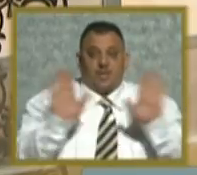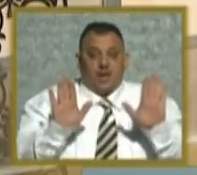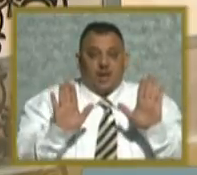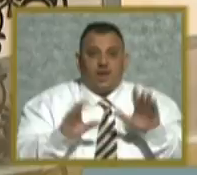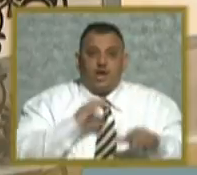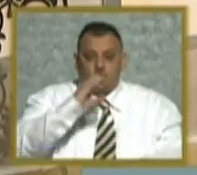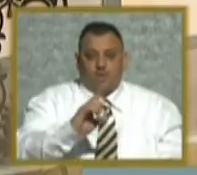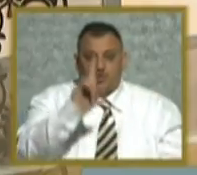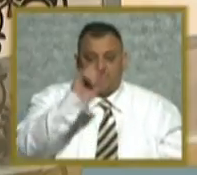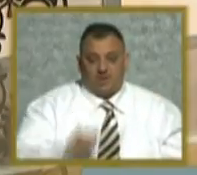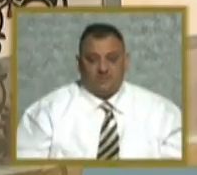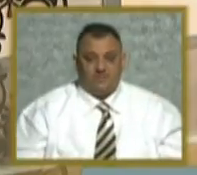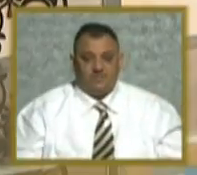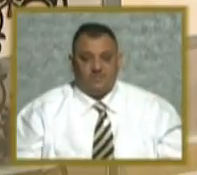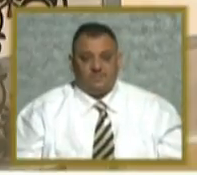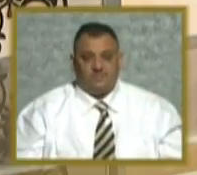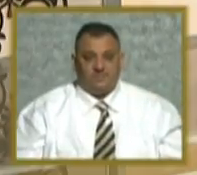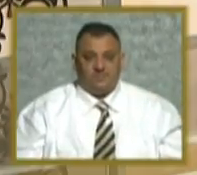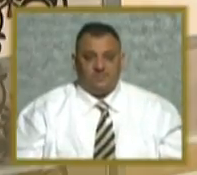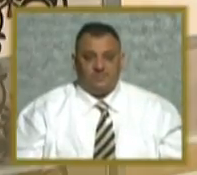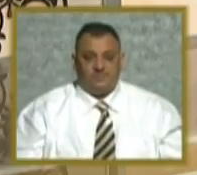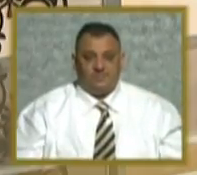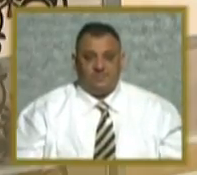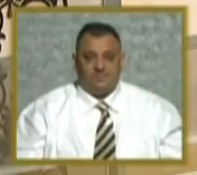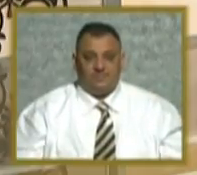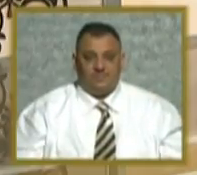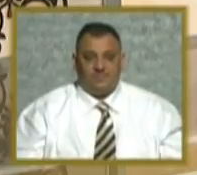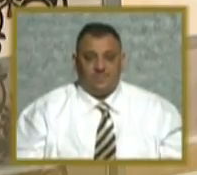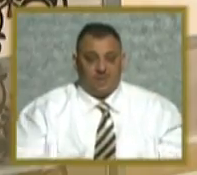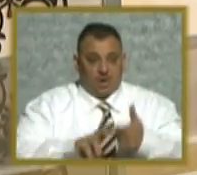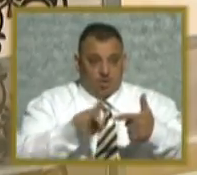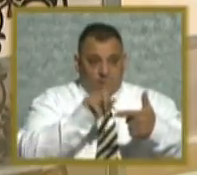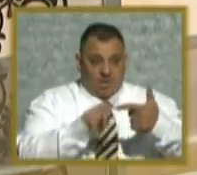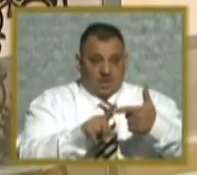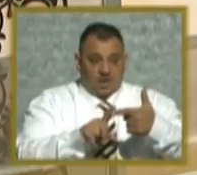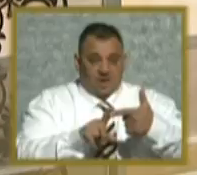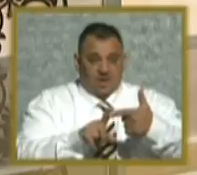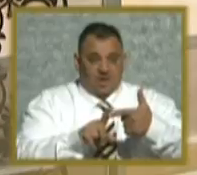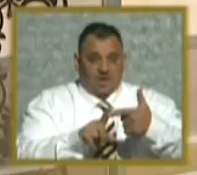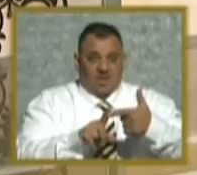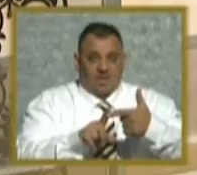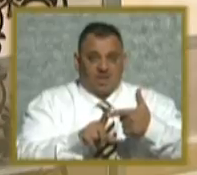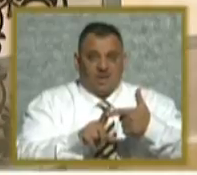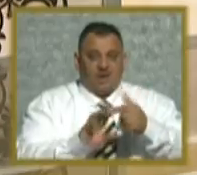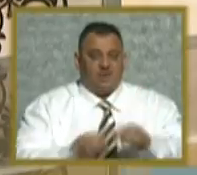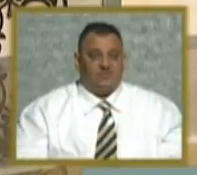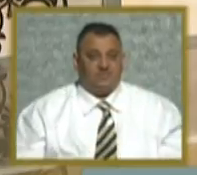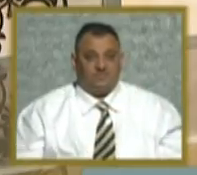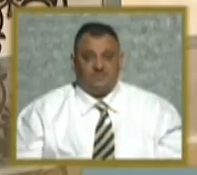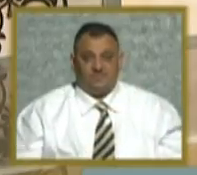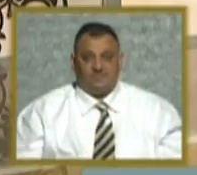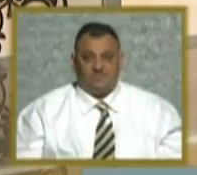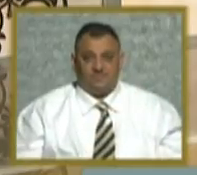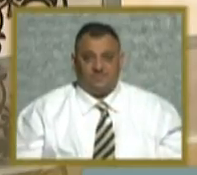طيب محمد، تسمع الجواب إن شاء الله. في سؤال آخر يا محمد؟ راح محمد؟